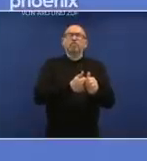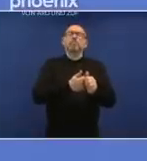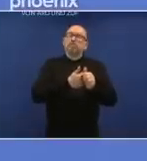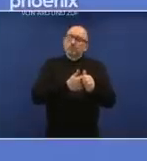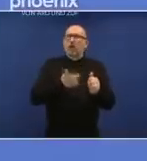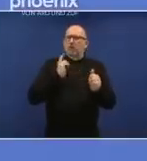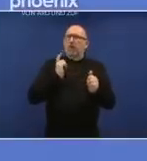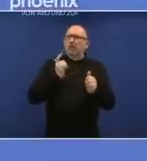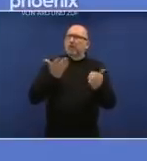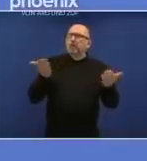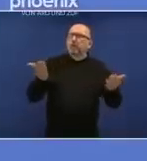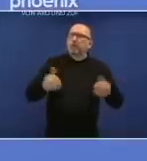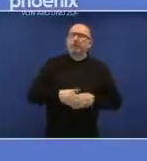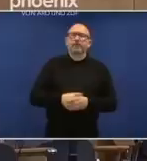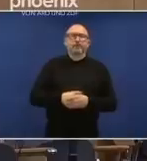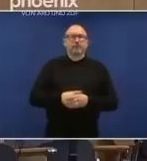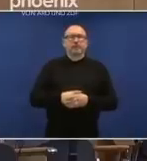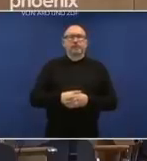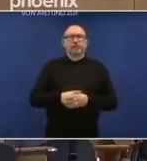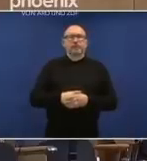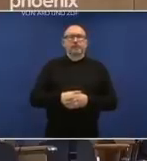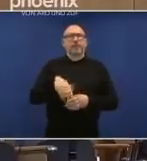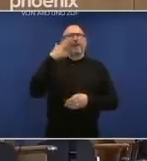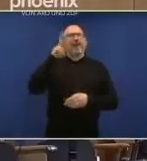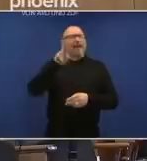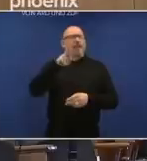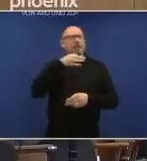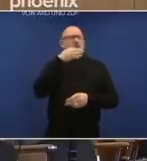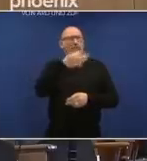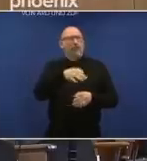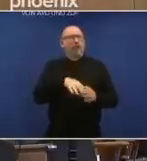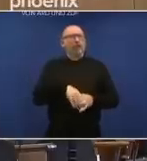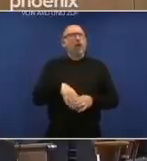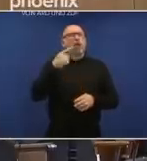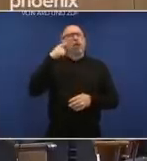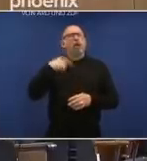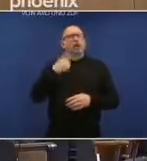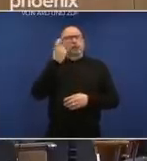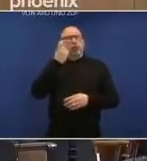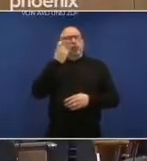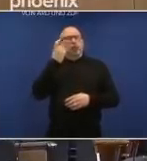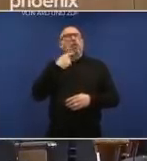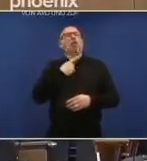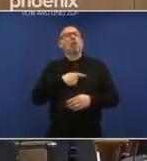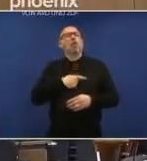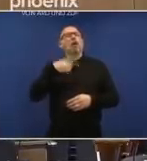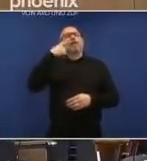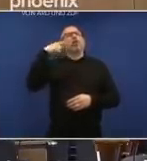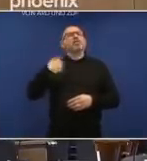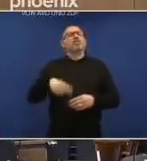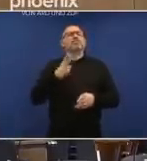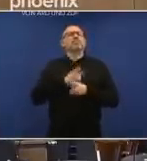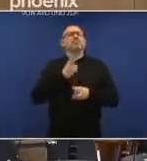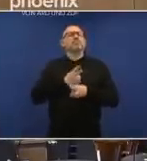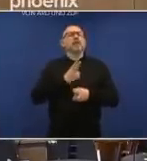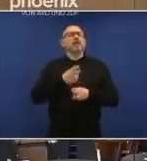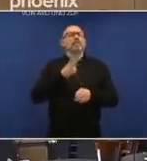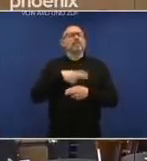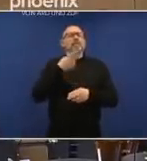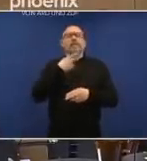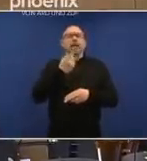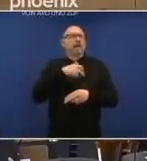dessen Einhaltung natürlich zu erwarten ist. Die Ukrainer machen sich sehr große Sorgen, dass die Russen, wie Sie sagen, wieder wortbrüchig werden. Und